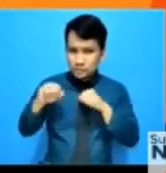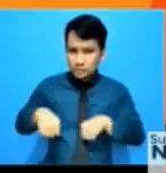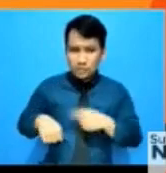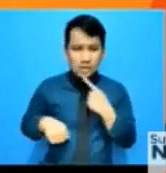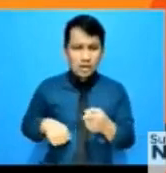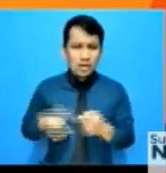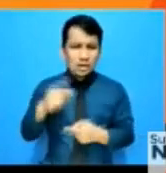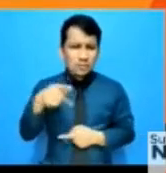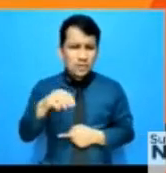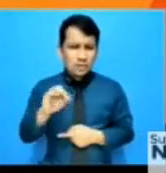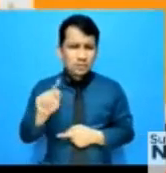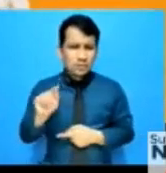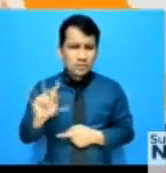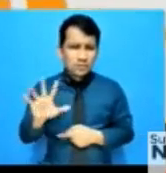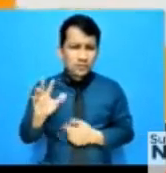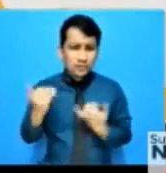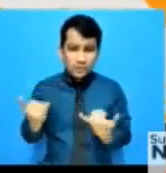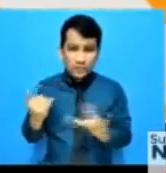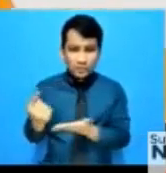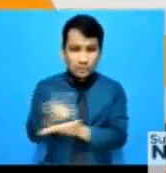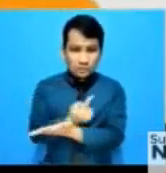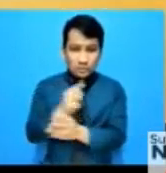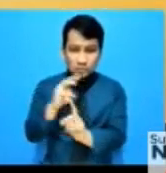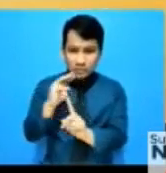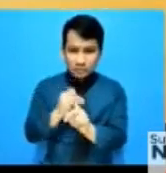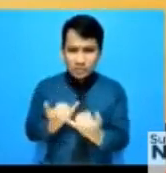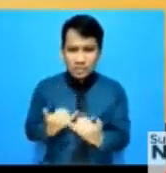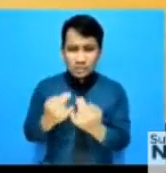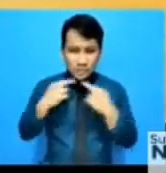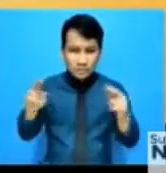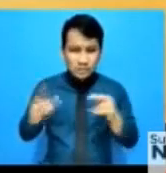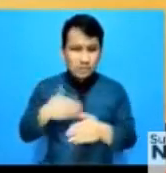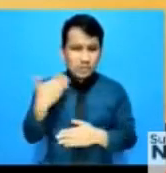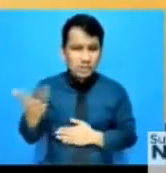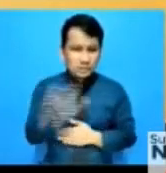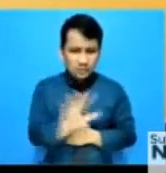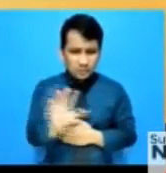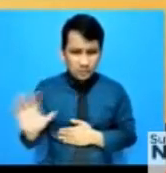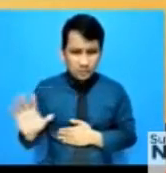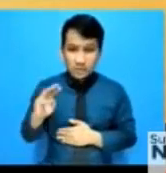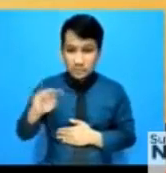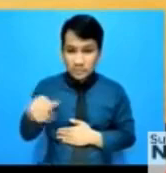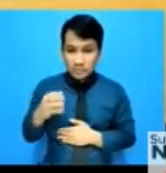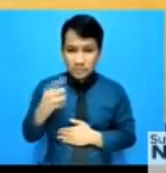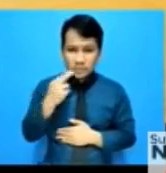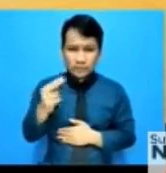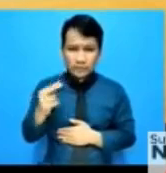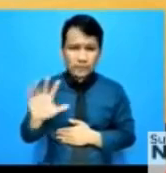POPinoy sa TV5 this coming May. Nagbabalita mula sa Frontline, MJ Marfori.